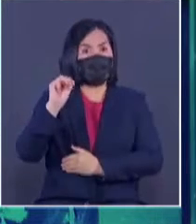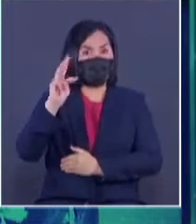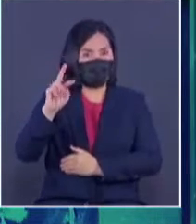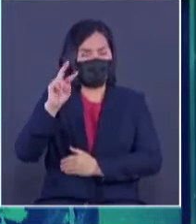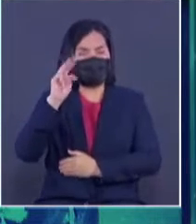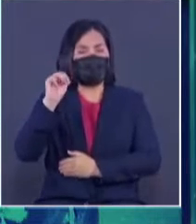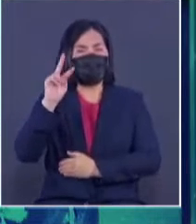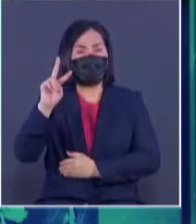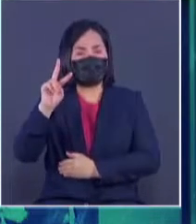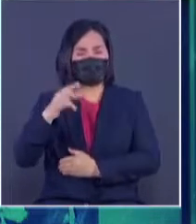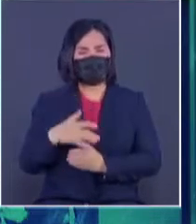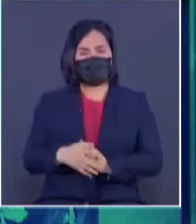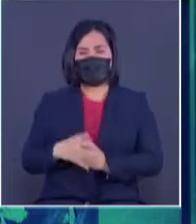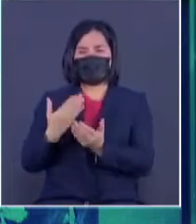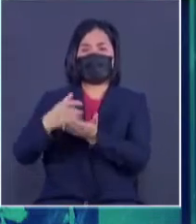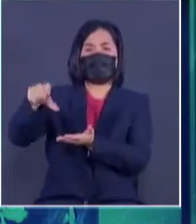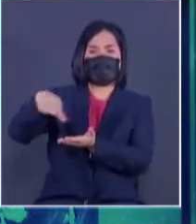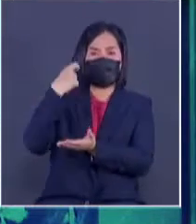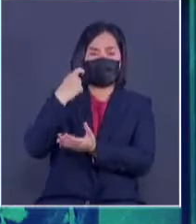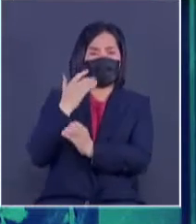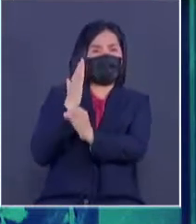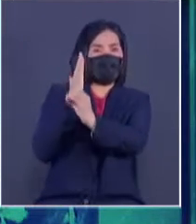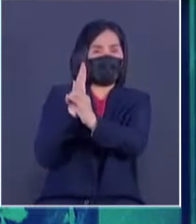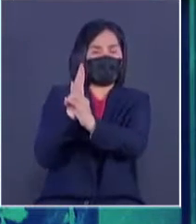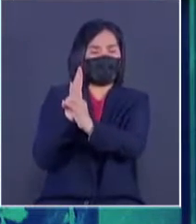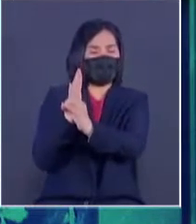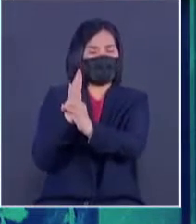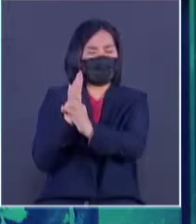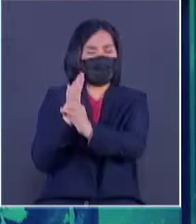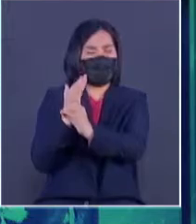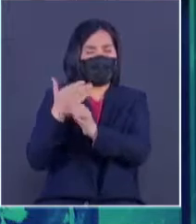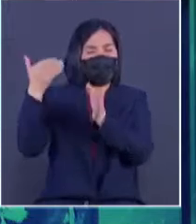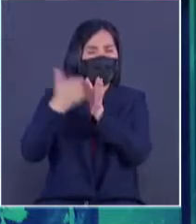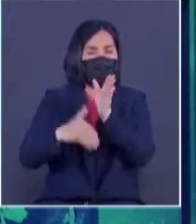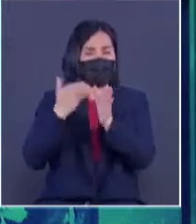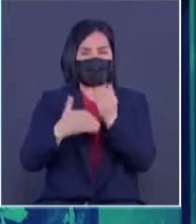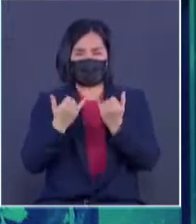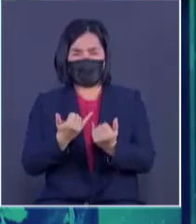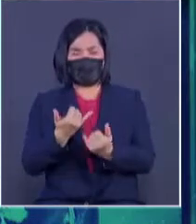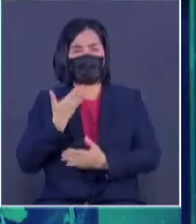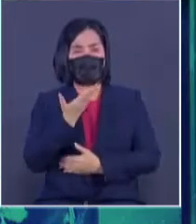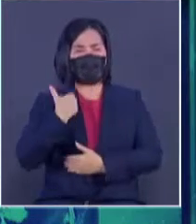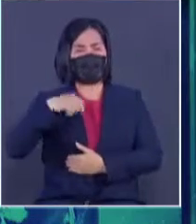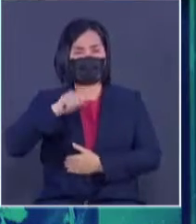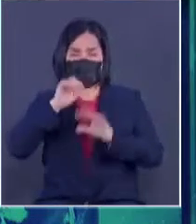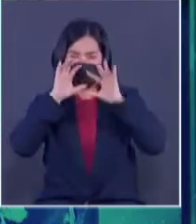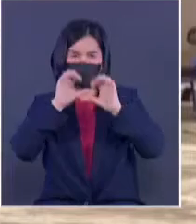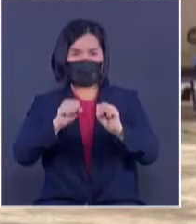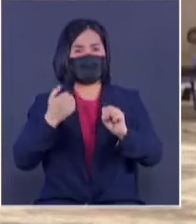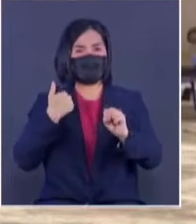ไปให้แม่ค้าออนไลน์รายนี้ปิดช่องทางการติดต่อทุกทางค่ะล่าสุดเจ้าหน้าที่ตำรวจเตรียมขอศาลออกหมายจับแล้วนะค